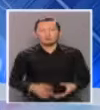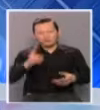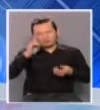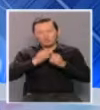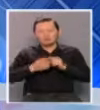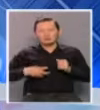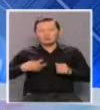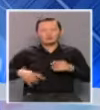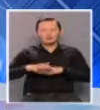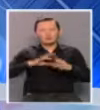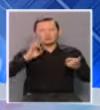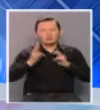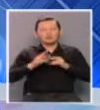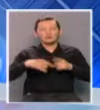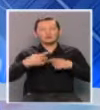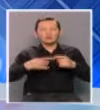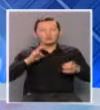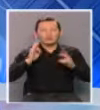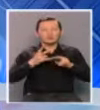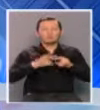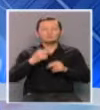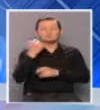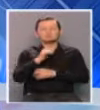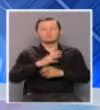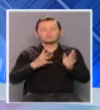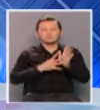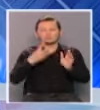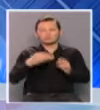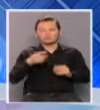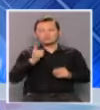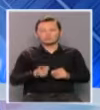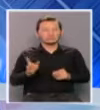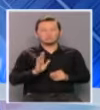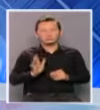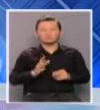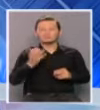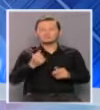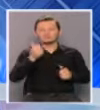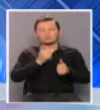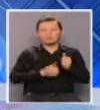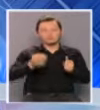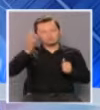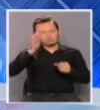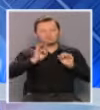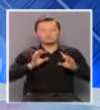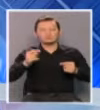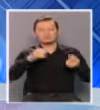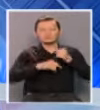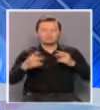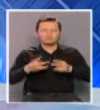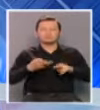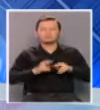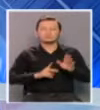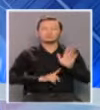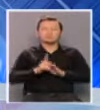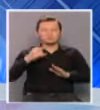Ерлік елге мұра, ұрпаққа ұран. Ұлы жеңісті тек 9 мамыр күні ғана еске алмауымыз керек, оны әркес насихаттау қажет. Осындай ұранды